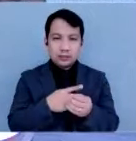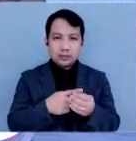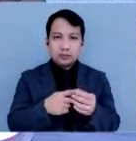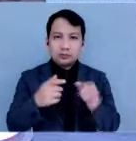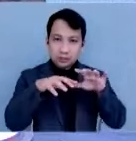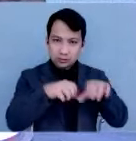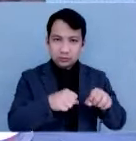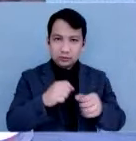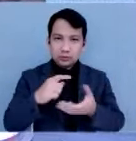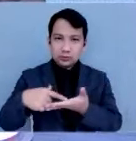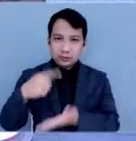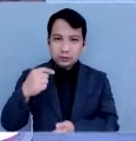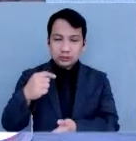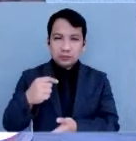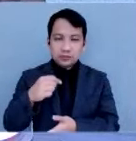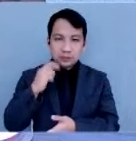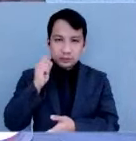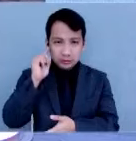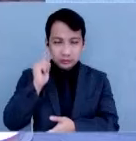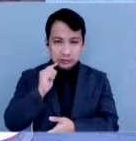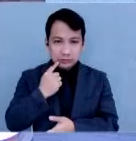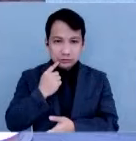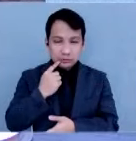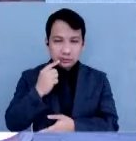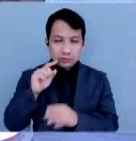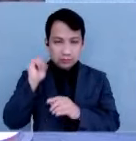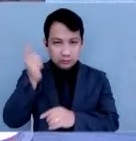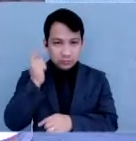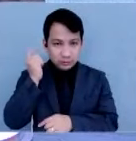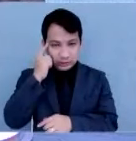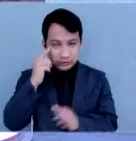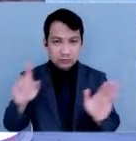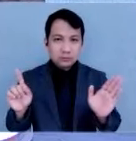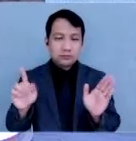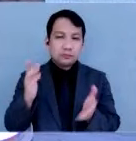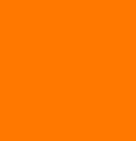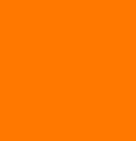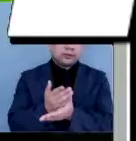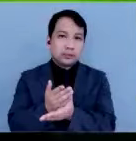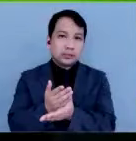sa pagpapatupad ng Pogo Ban. Nasa frontline na balitang yan, si Reynel Pawin.